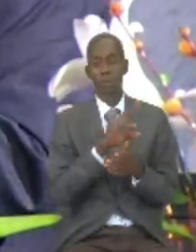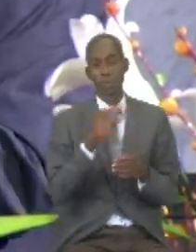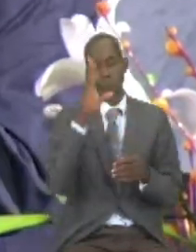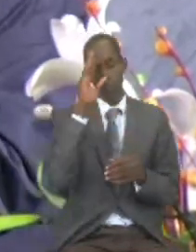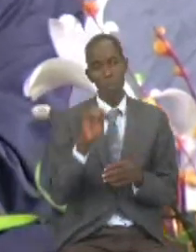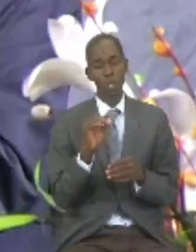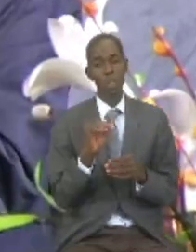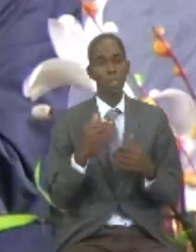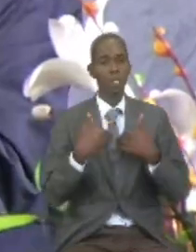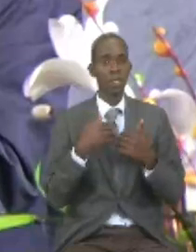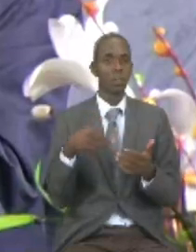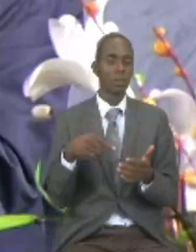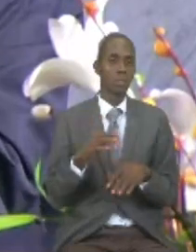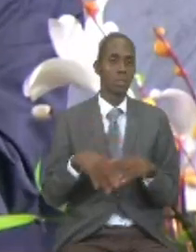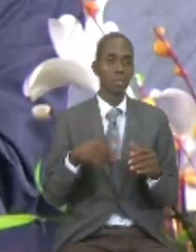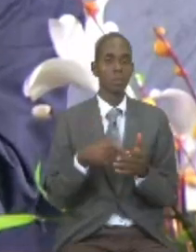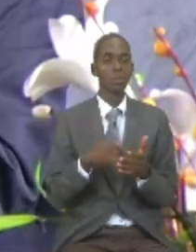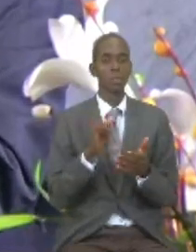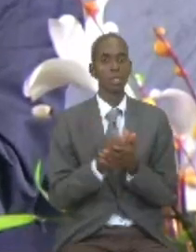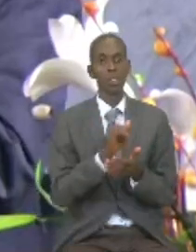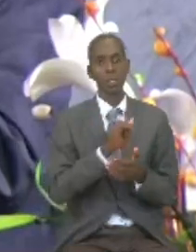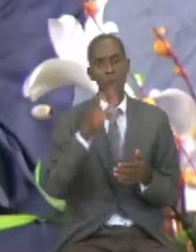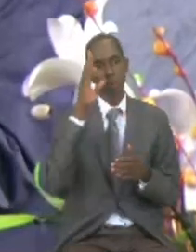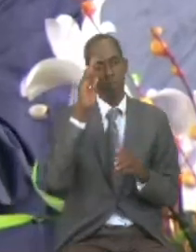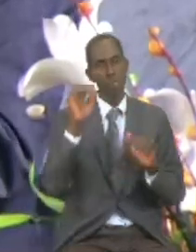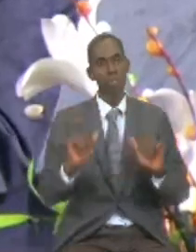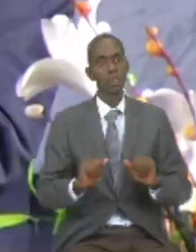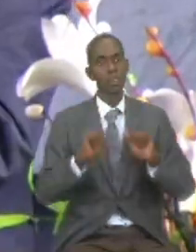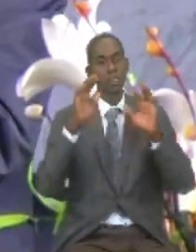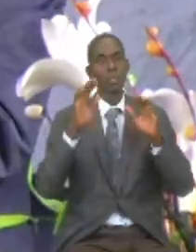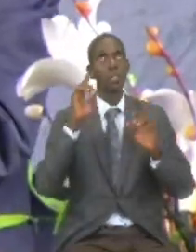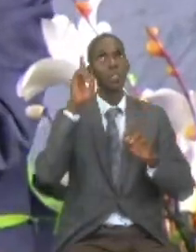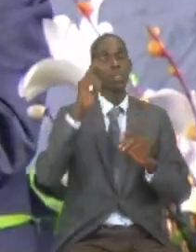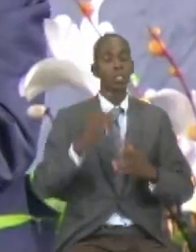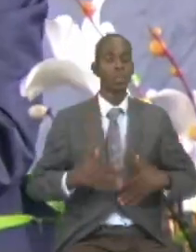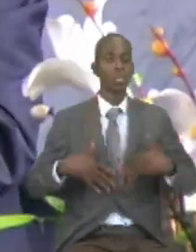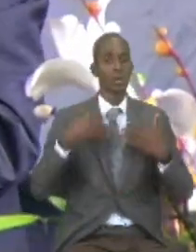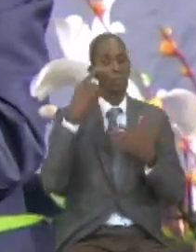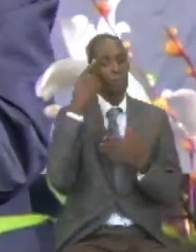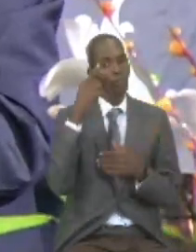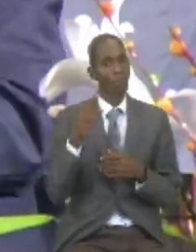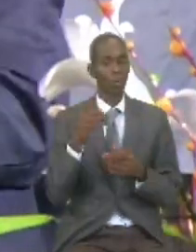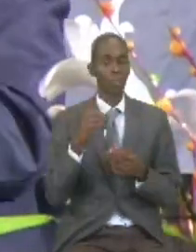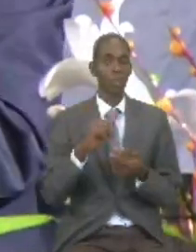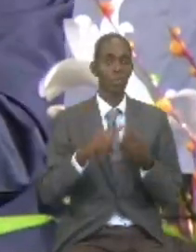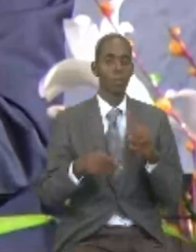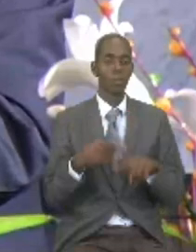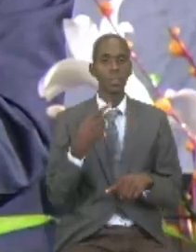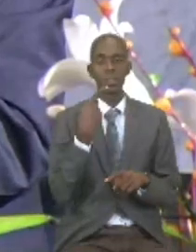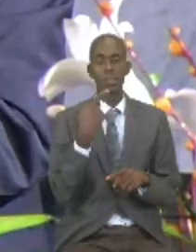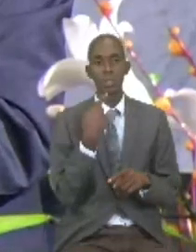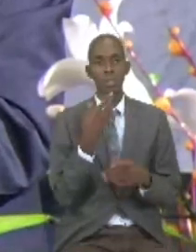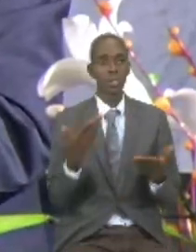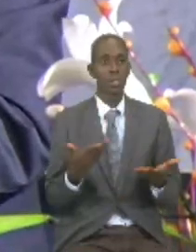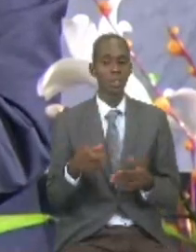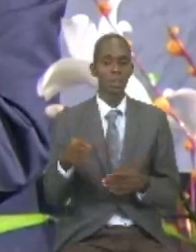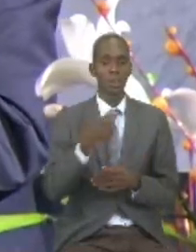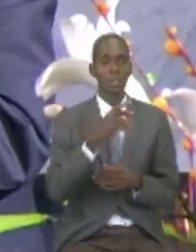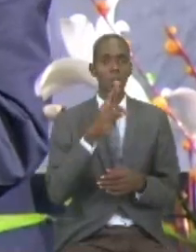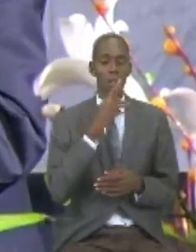Il n'y a pas de plus grand amour que de donner sa vie pour ses amis. Verset 14 dit,